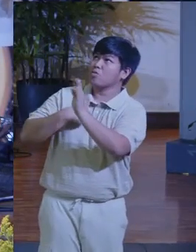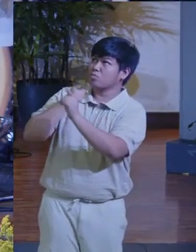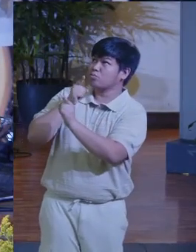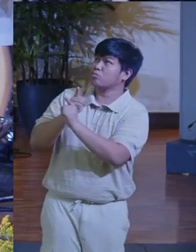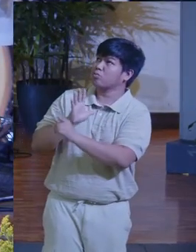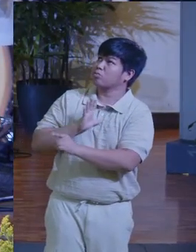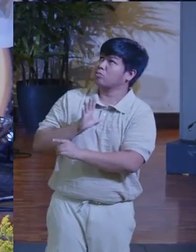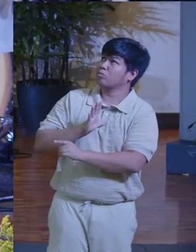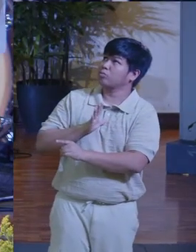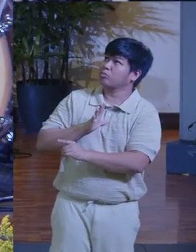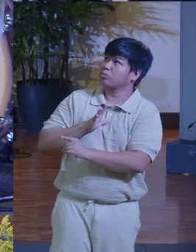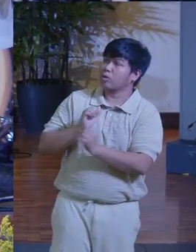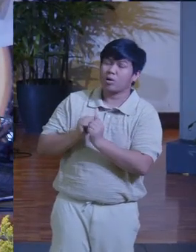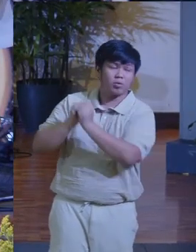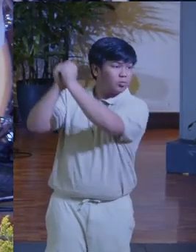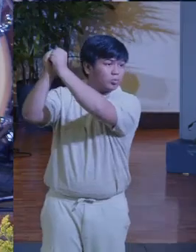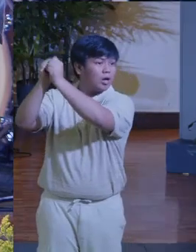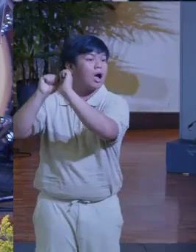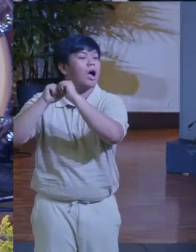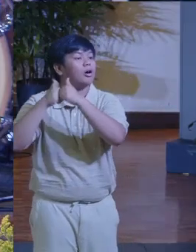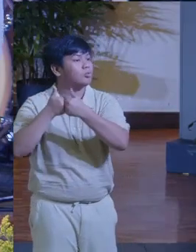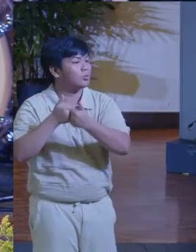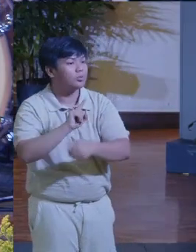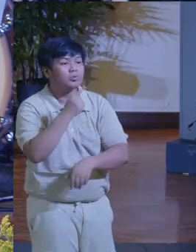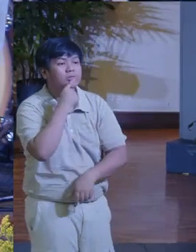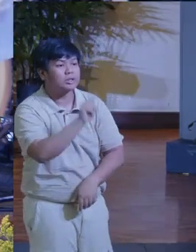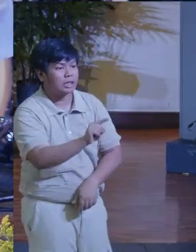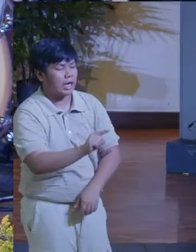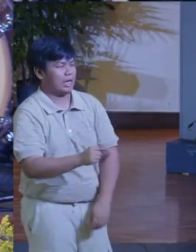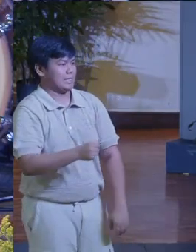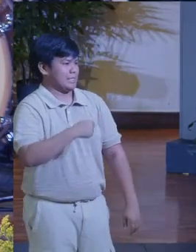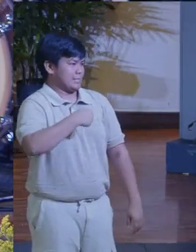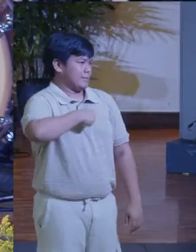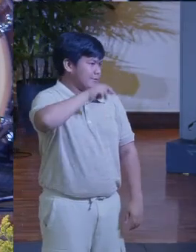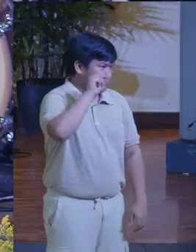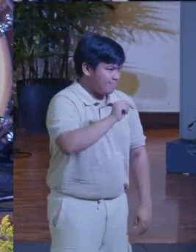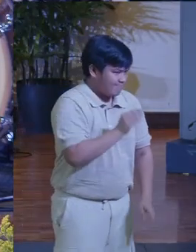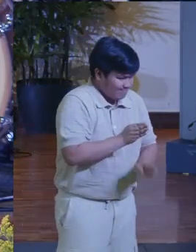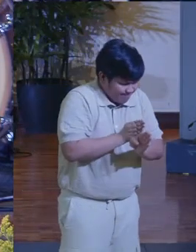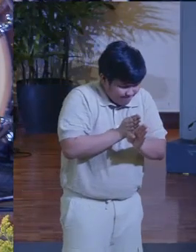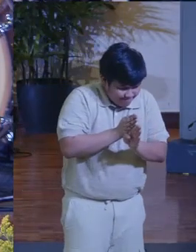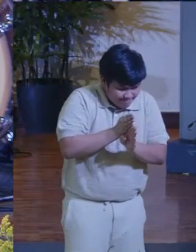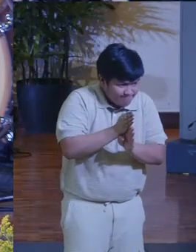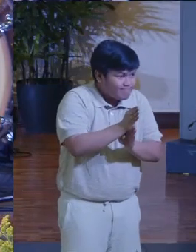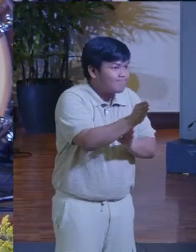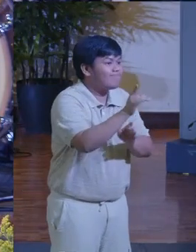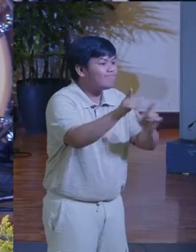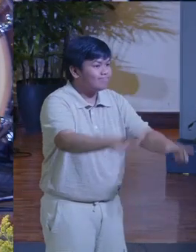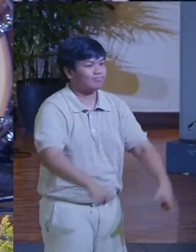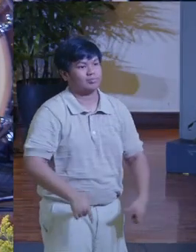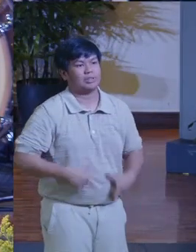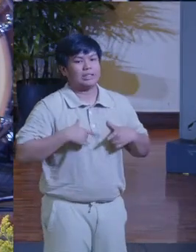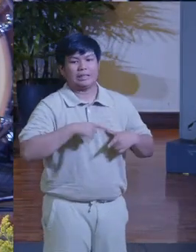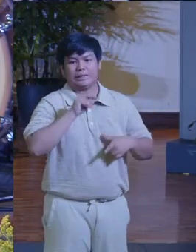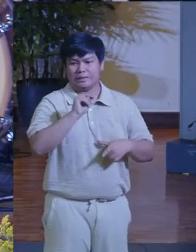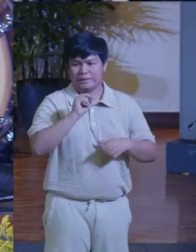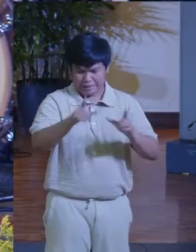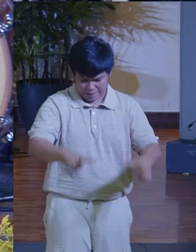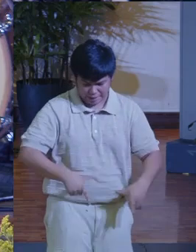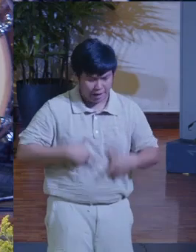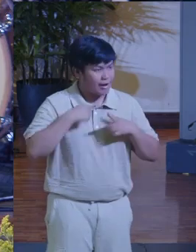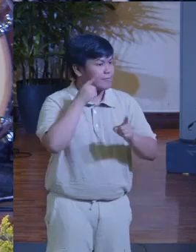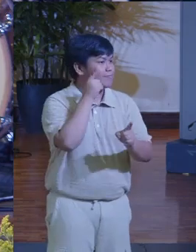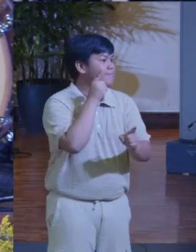Diyos? Ang sagot, ang magiging matuwid sa harap ng Diyos ay dapat maniwala